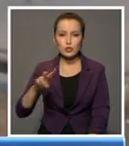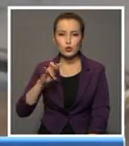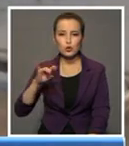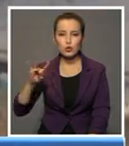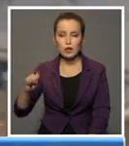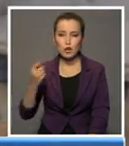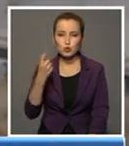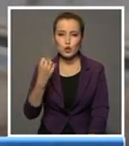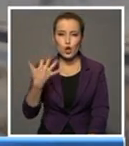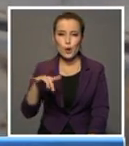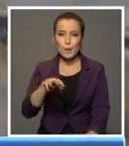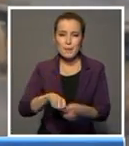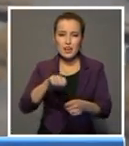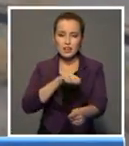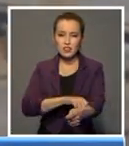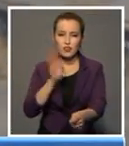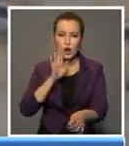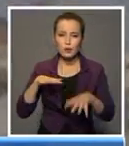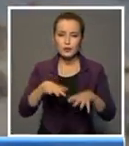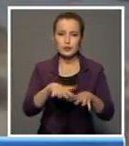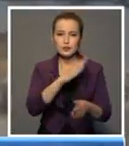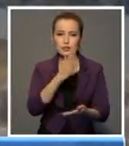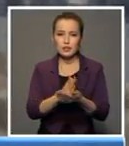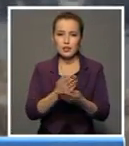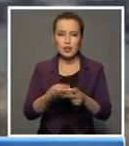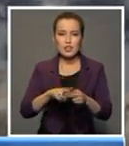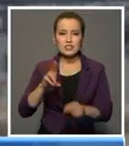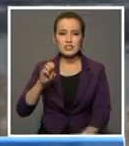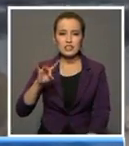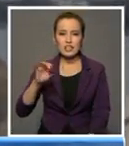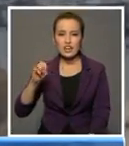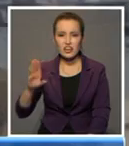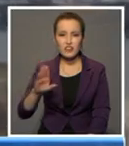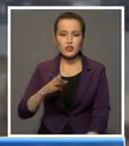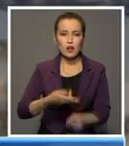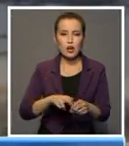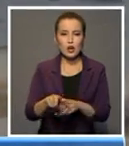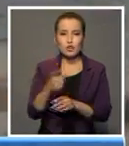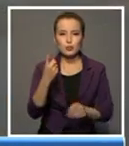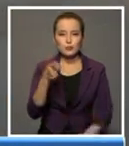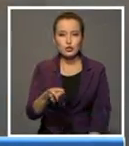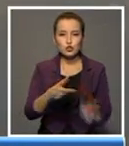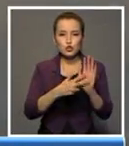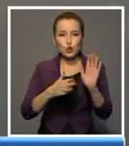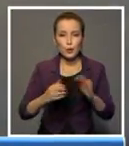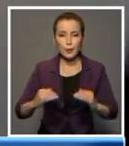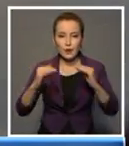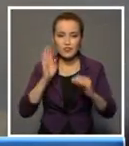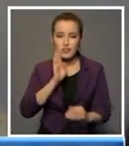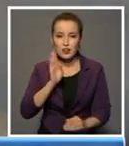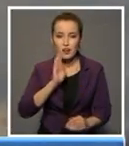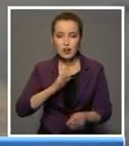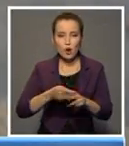Нұра өзенінен 150 текше метрге дейін су құйылуда. Салдарынан Сергеев торабынан секундына 1800 текше метр су облыс орталығына